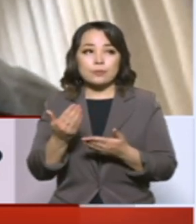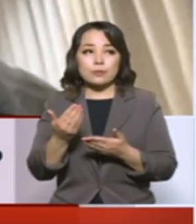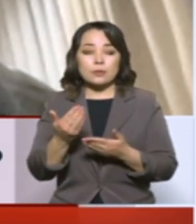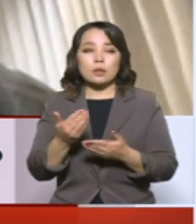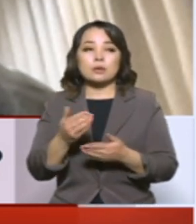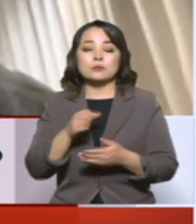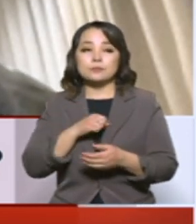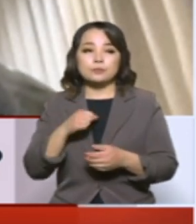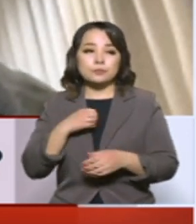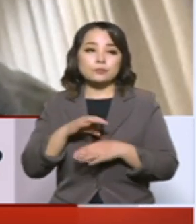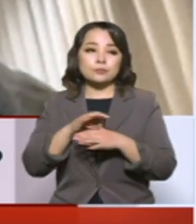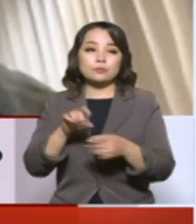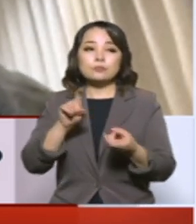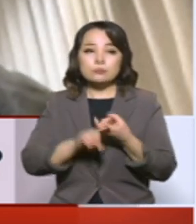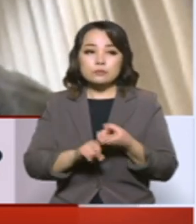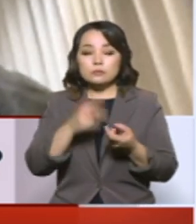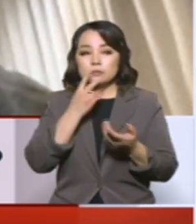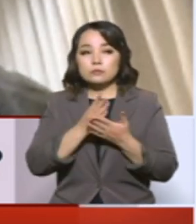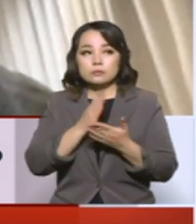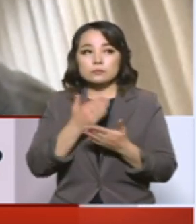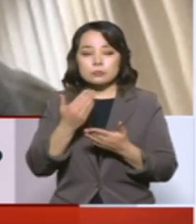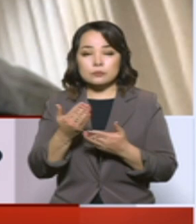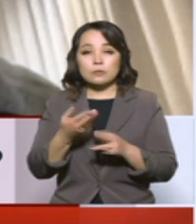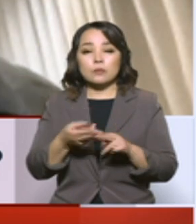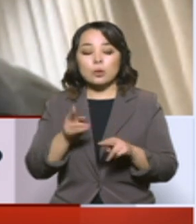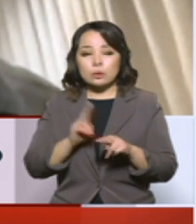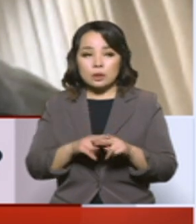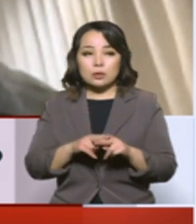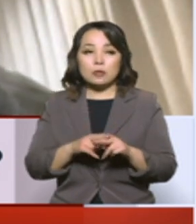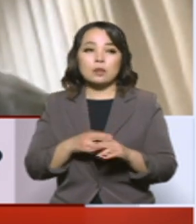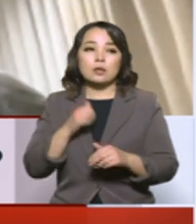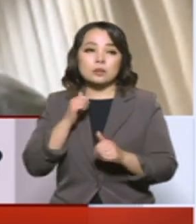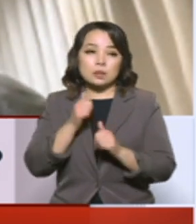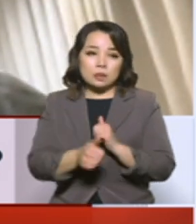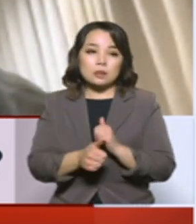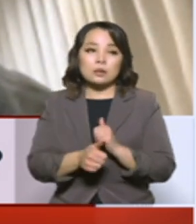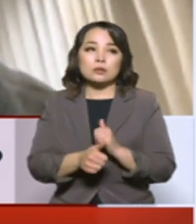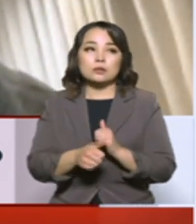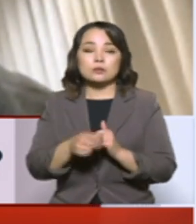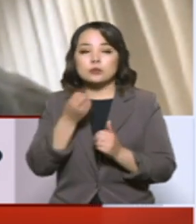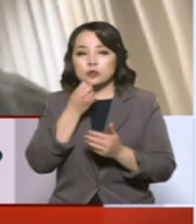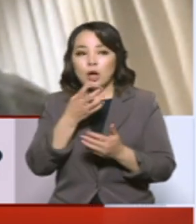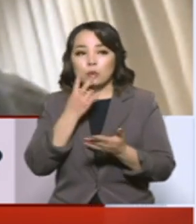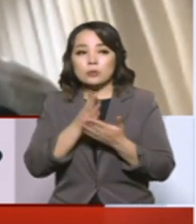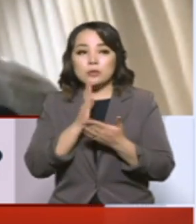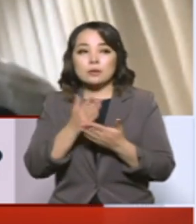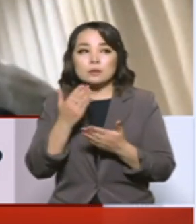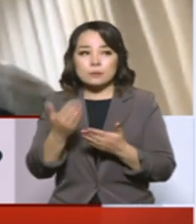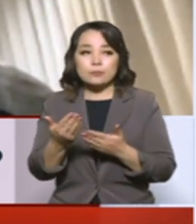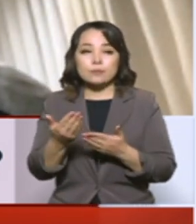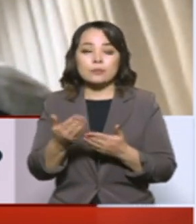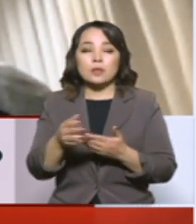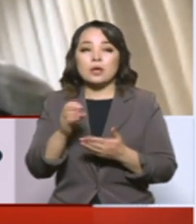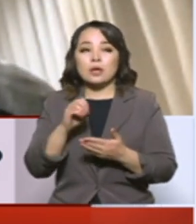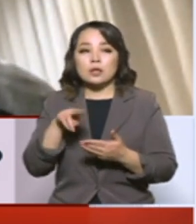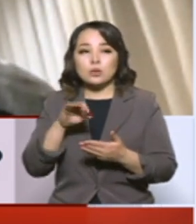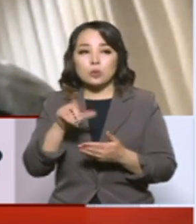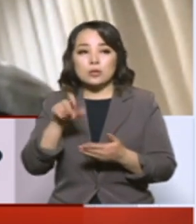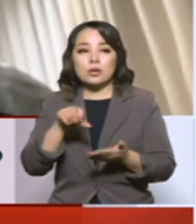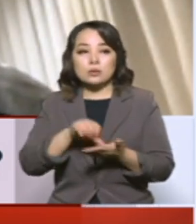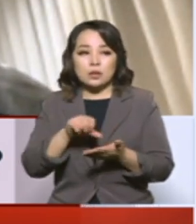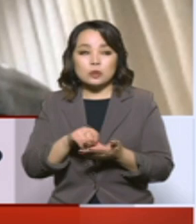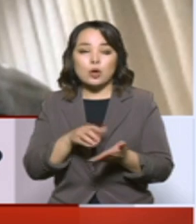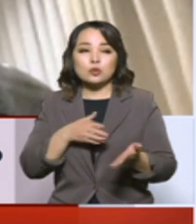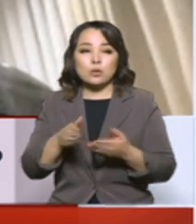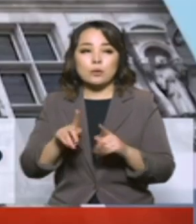жастардың аяқ алыстарына қараймыз. Олар алдыға шығып жаңағы өздерін жақсы көрсетіп атса, Елдос қолында кішкене жол